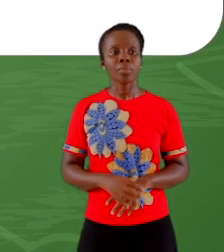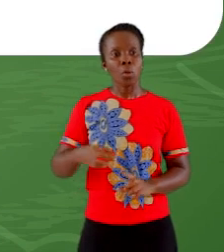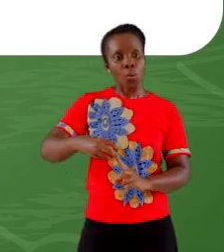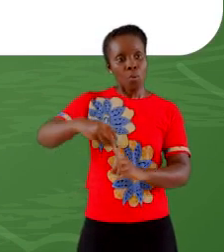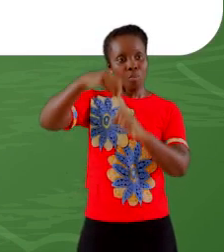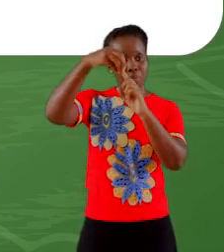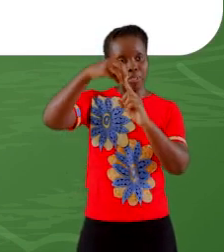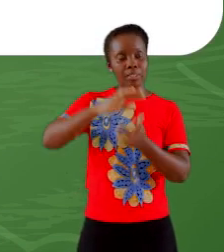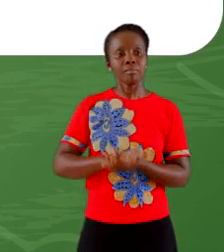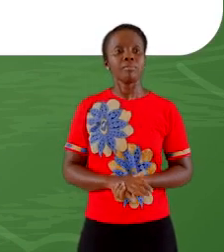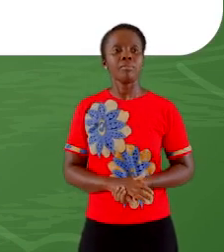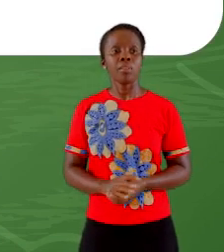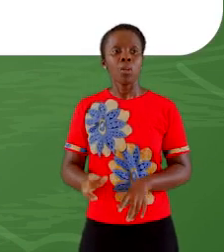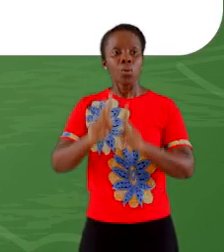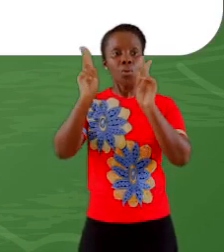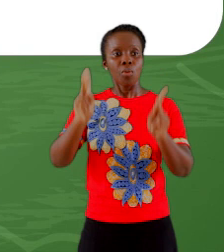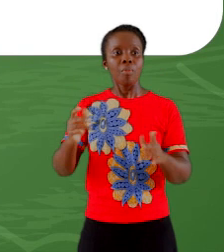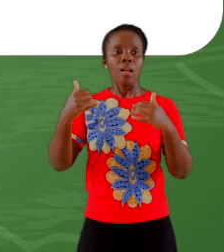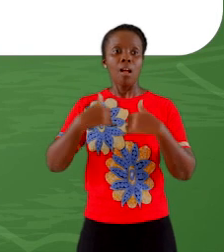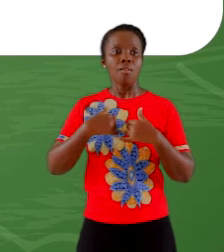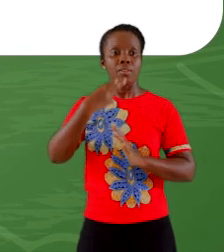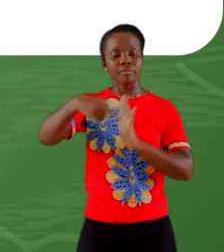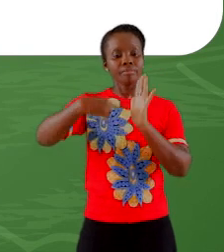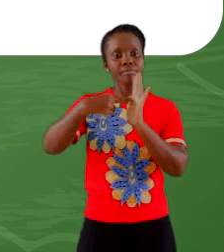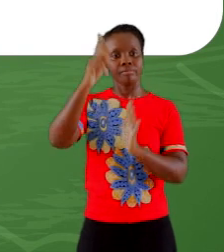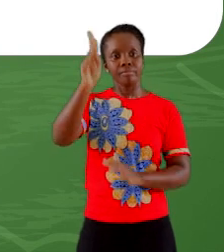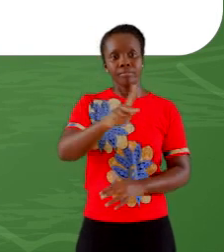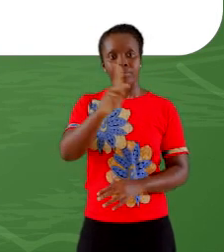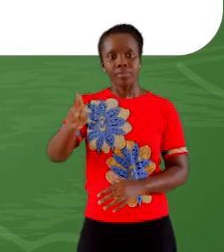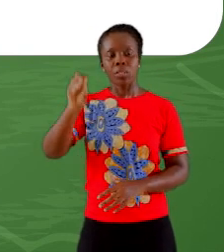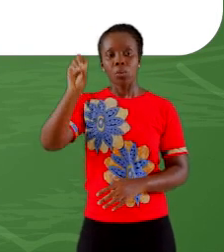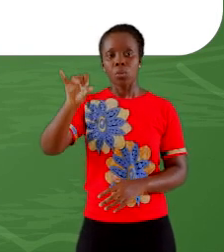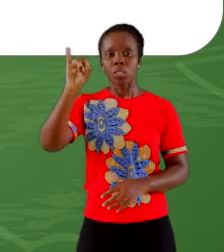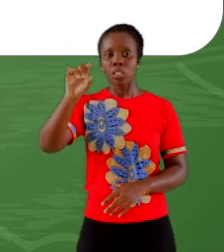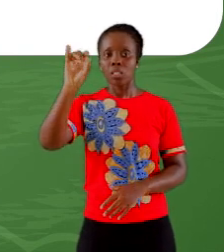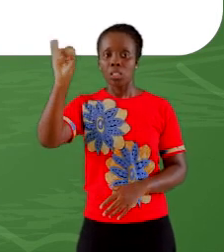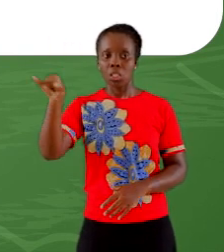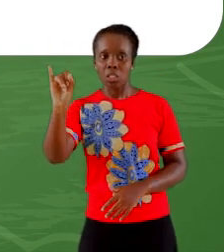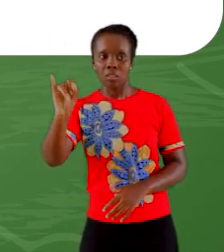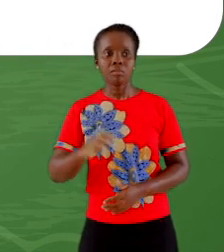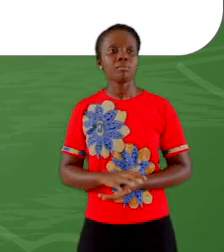Propriété. Le plan est muni d'un repère OIJ.